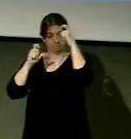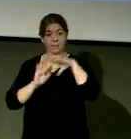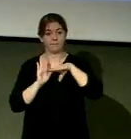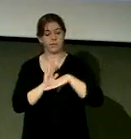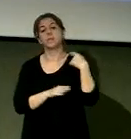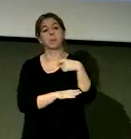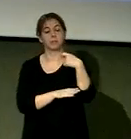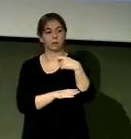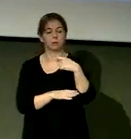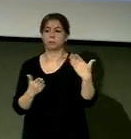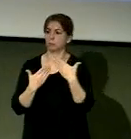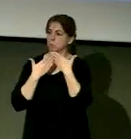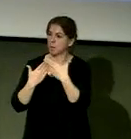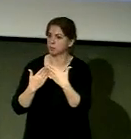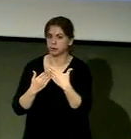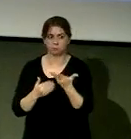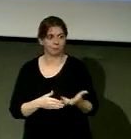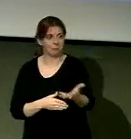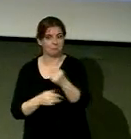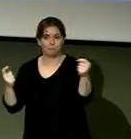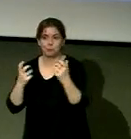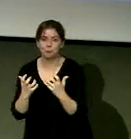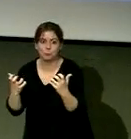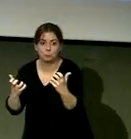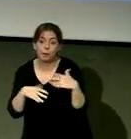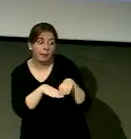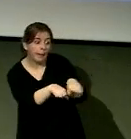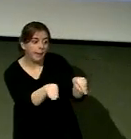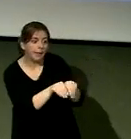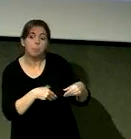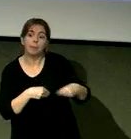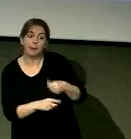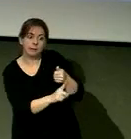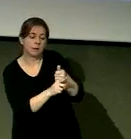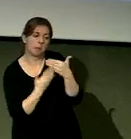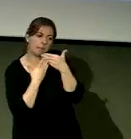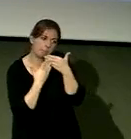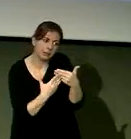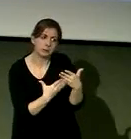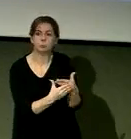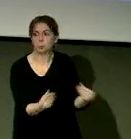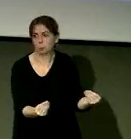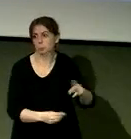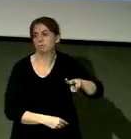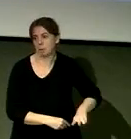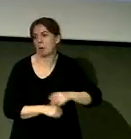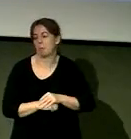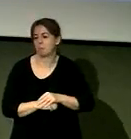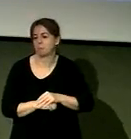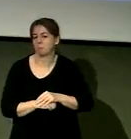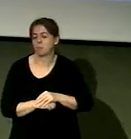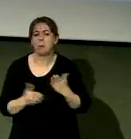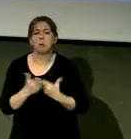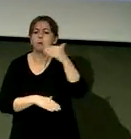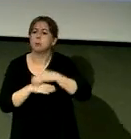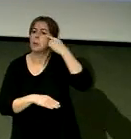cette journée, remercie très sincèrement l'équipe et sa directrice de l'organisation de cette rencontre, afin de réfléchir sur les prises